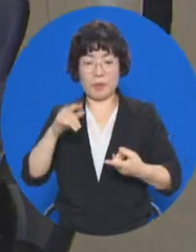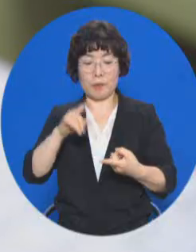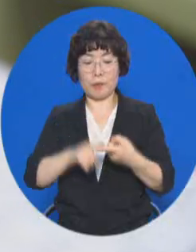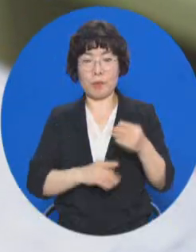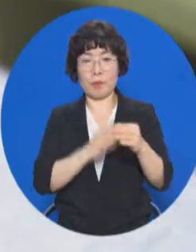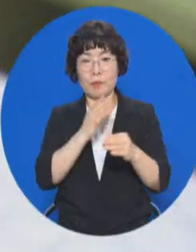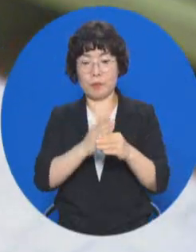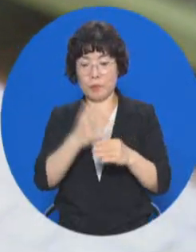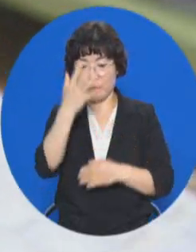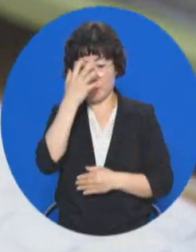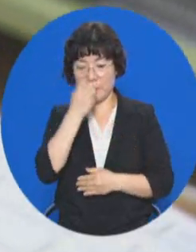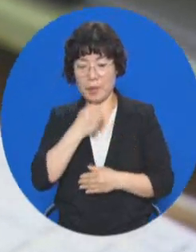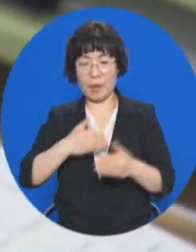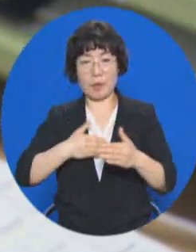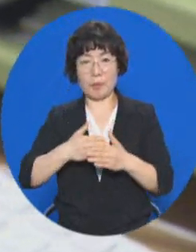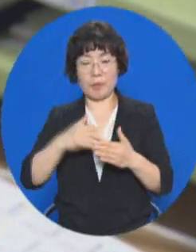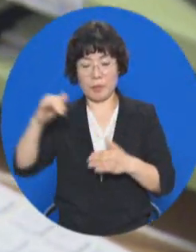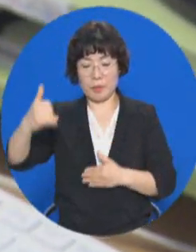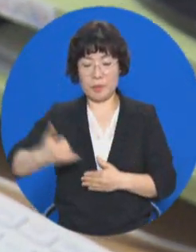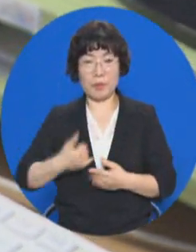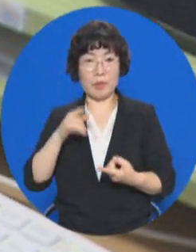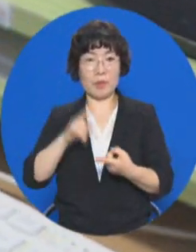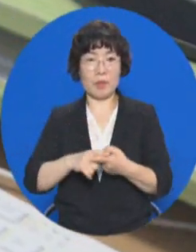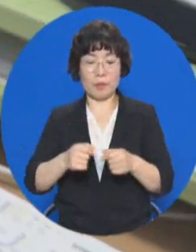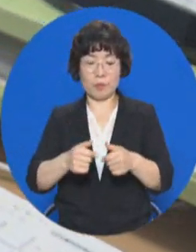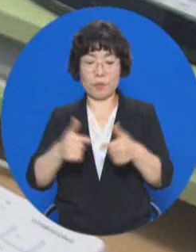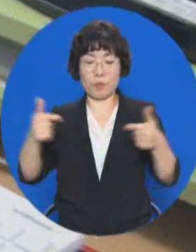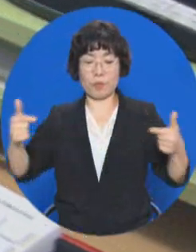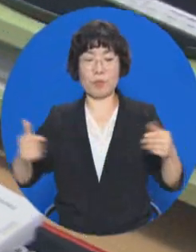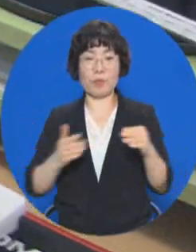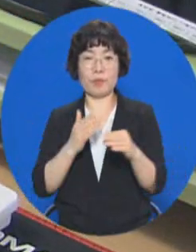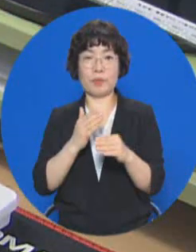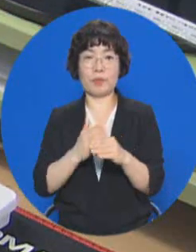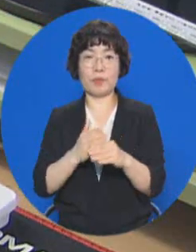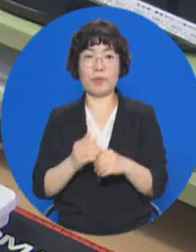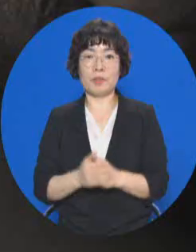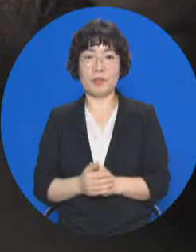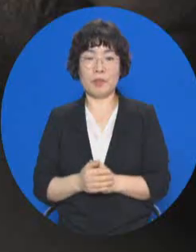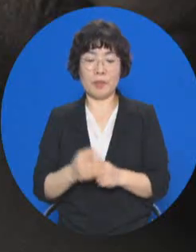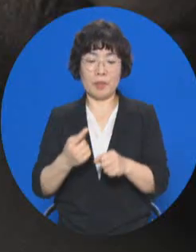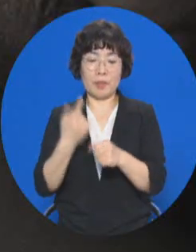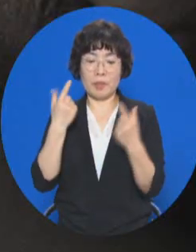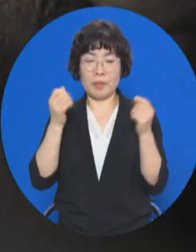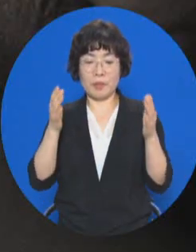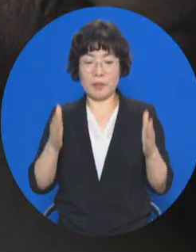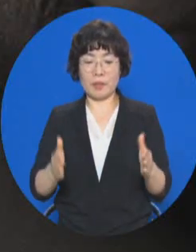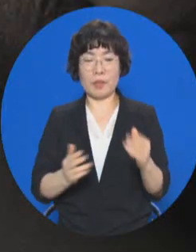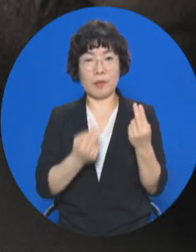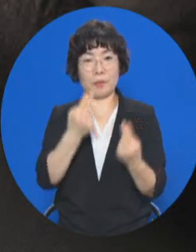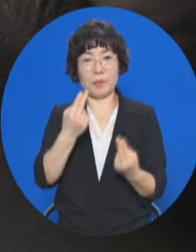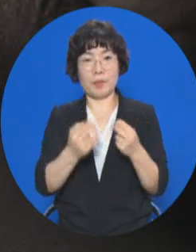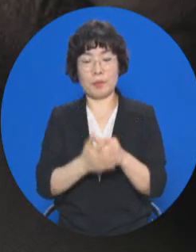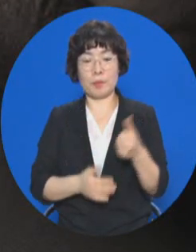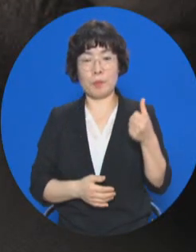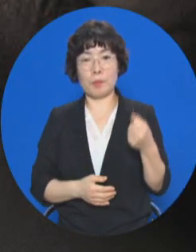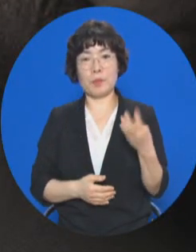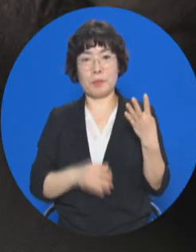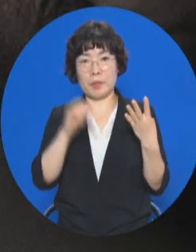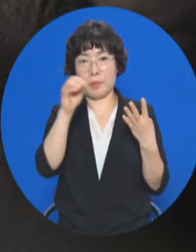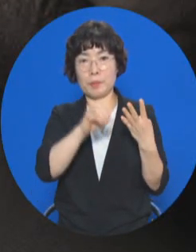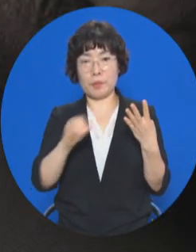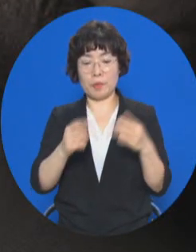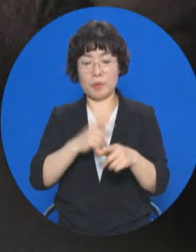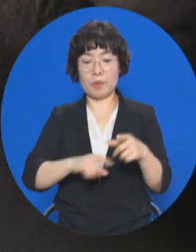가운데 우울과 불안감을 호소하는 학생들은 점점 늘어나는 추세. 작년 같은 기간과 비교했을 때도 54%